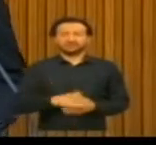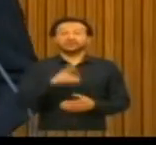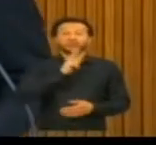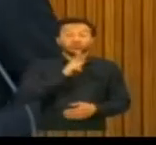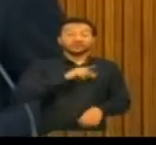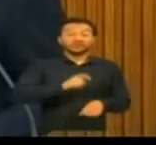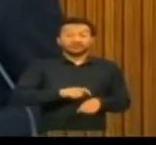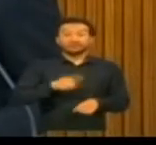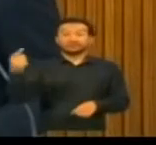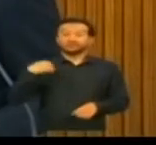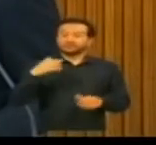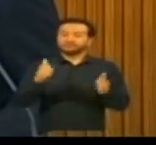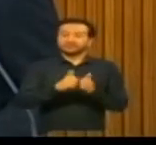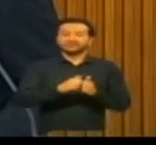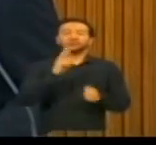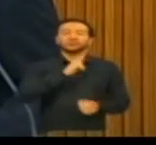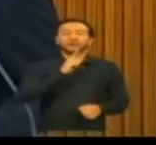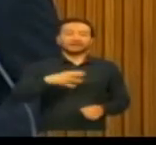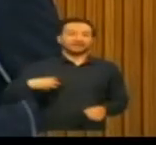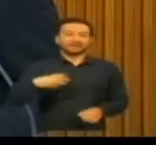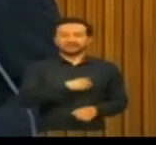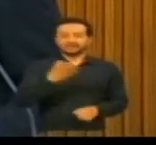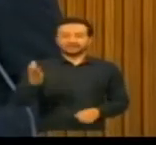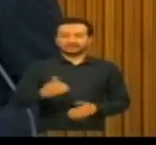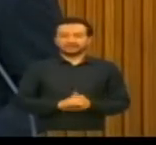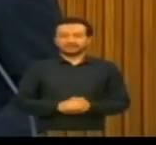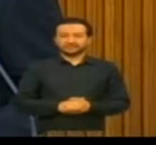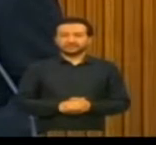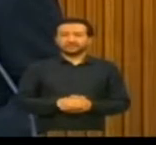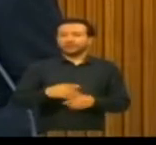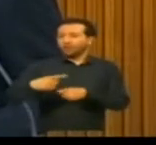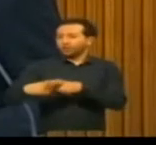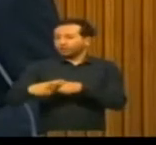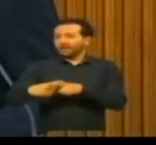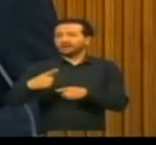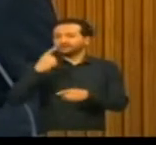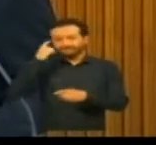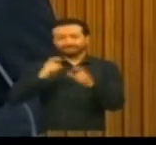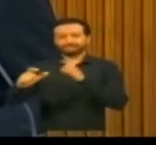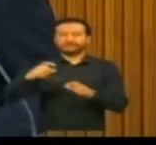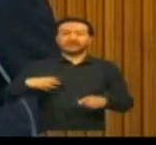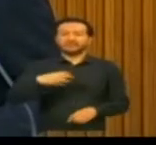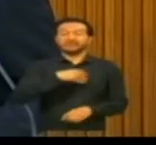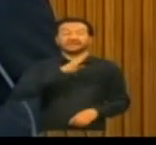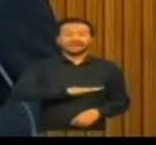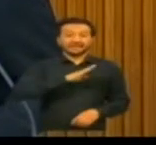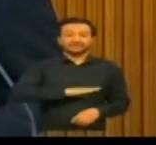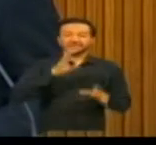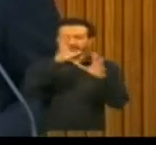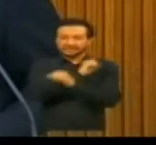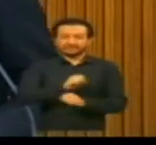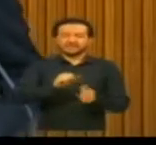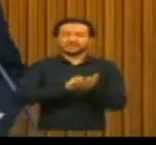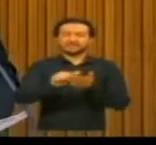güldüğümüzde bizimle birlikte gülen annelerimiz, sırdaşımız olan annelerimiz, derdimizi,